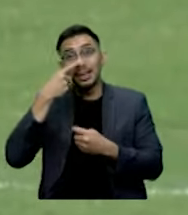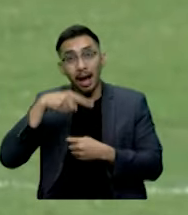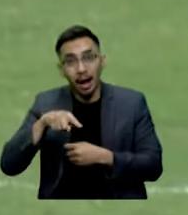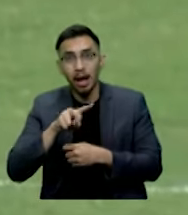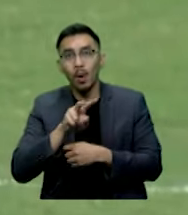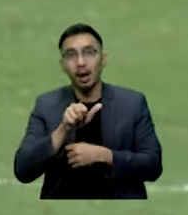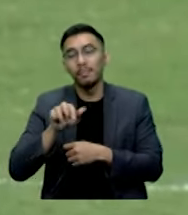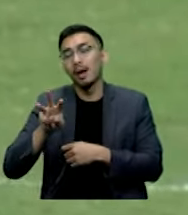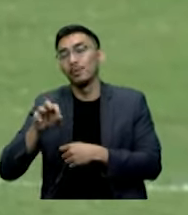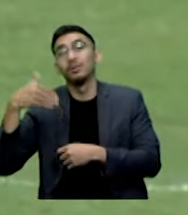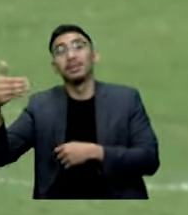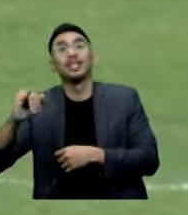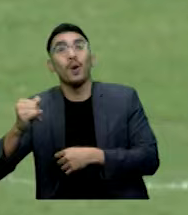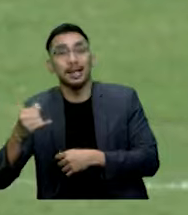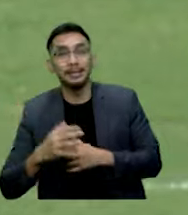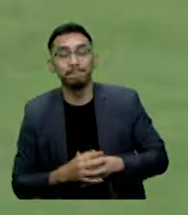Januari mendatang.